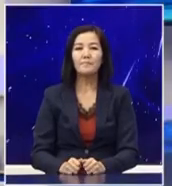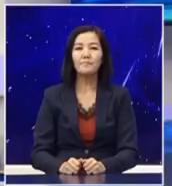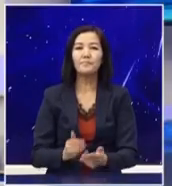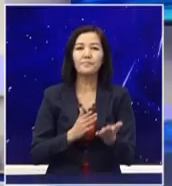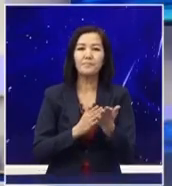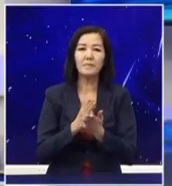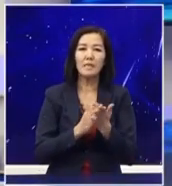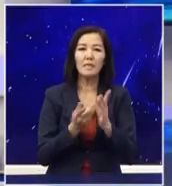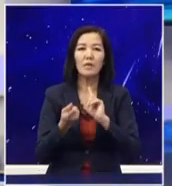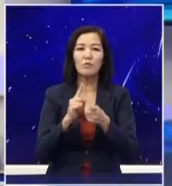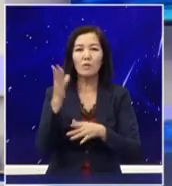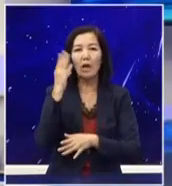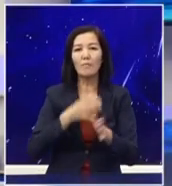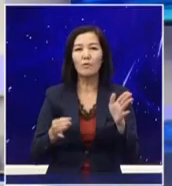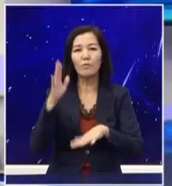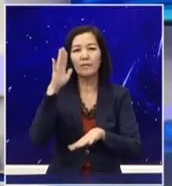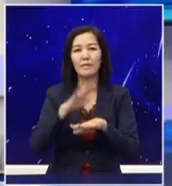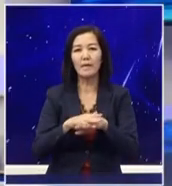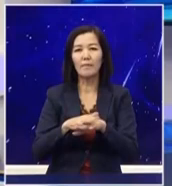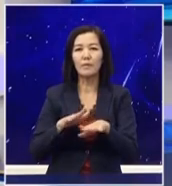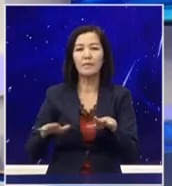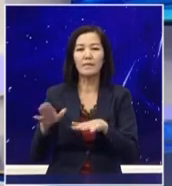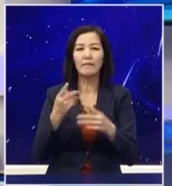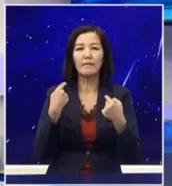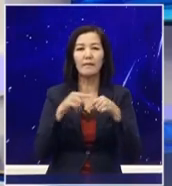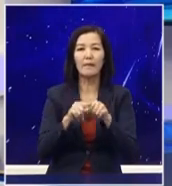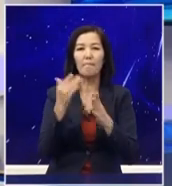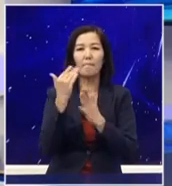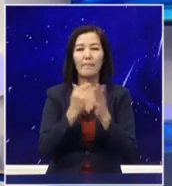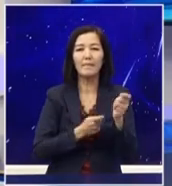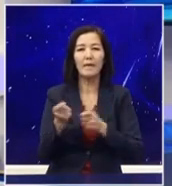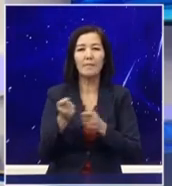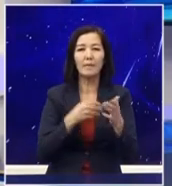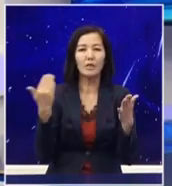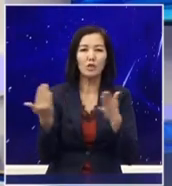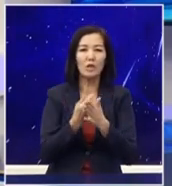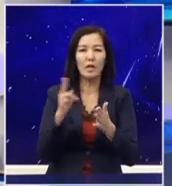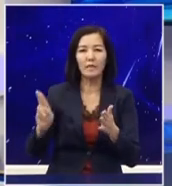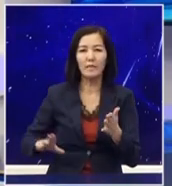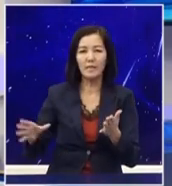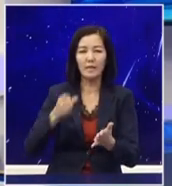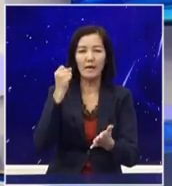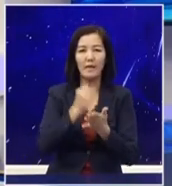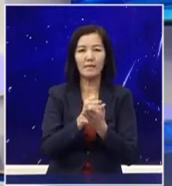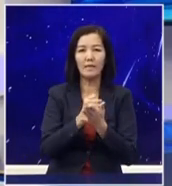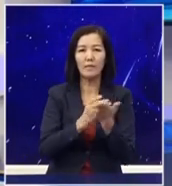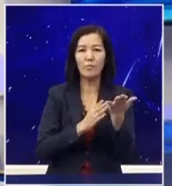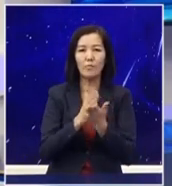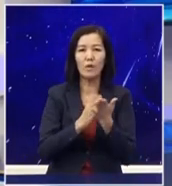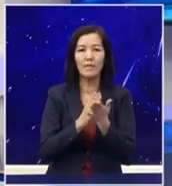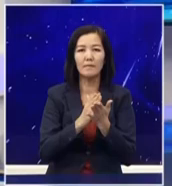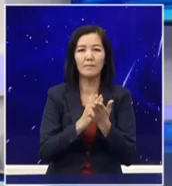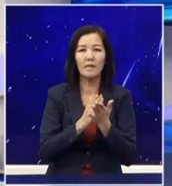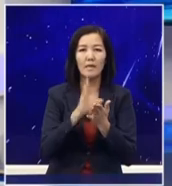Кадрлік өзгеріс. Алматы облысы әкімінің өкімімен өңірлік сандық технологиялар басқармасына жаңа басшы тағайындалды. Енді бұл